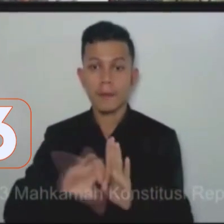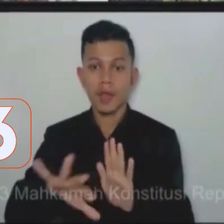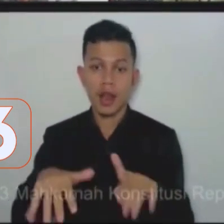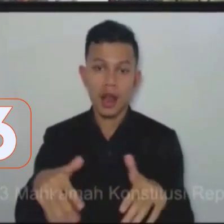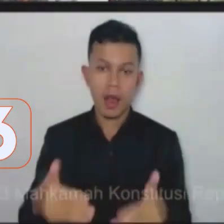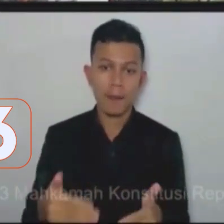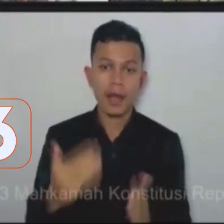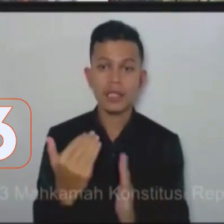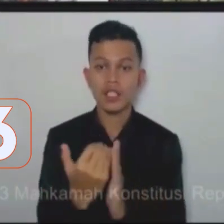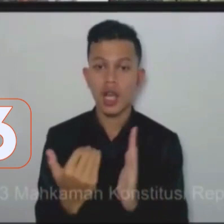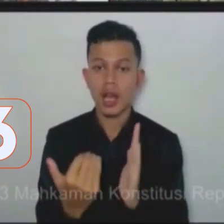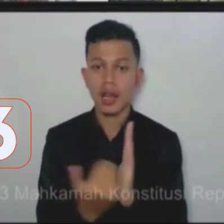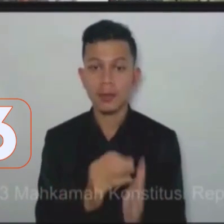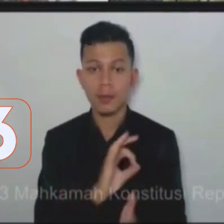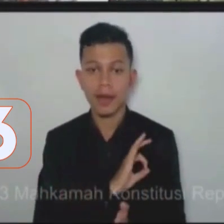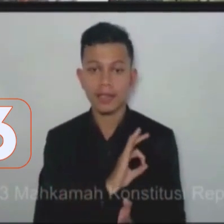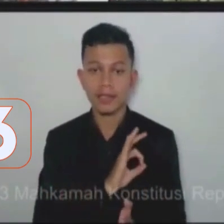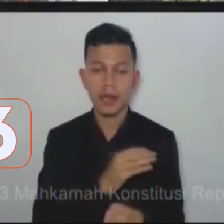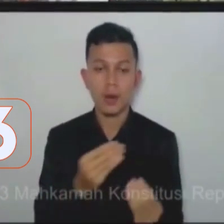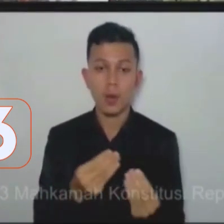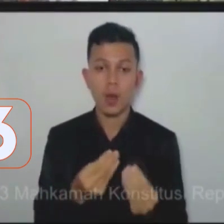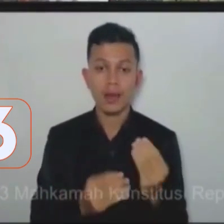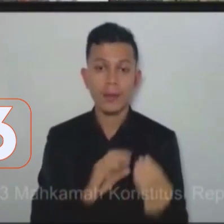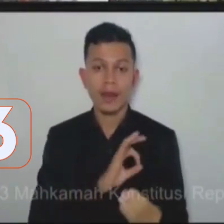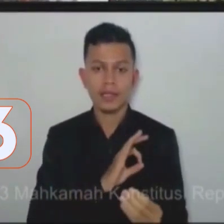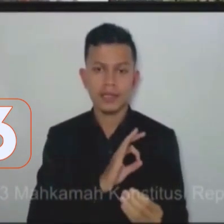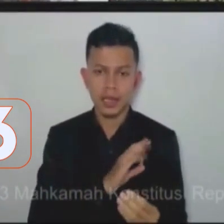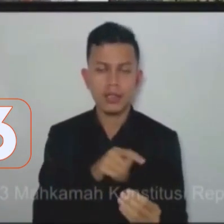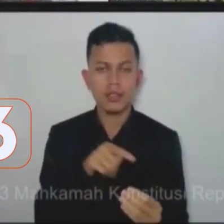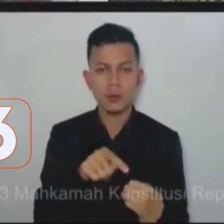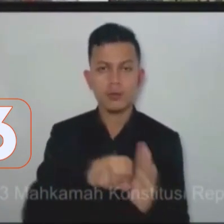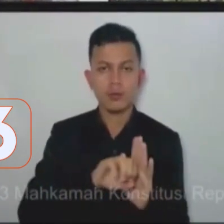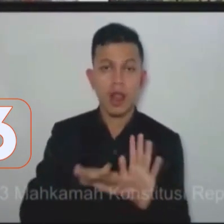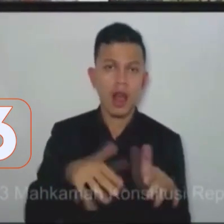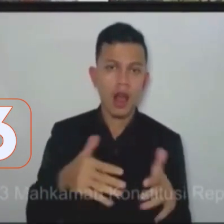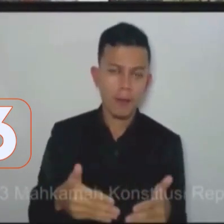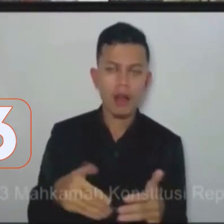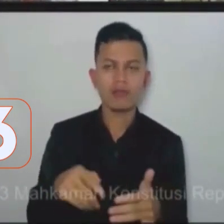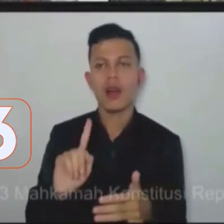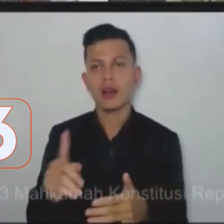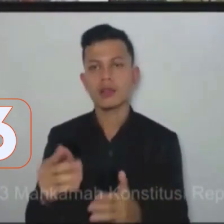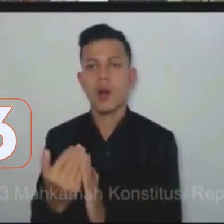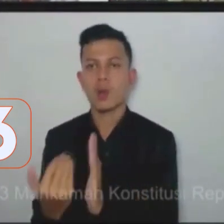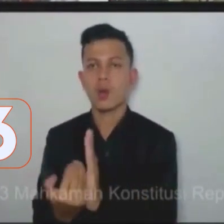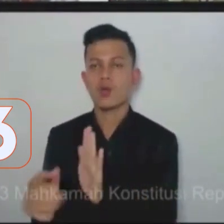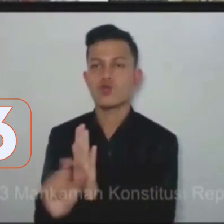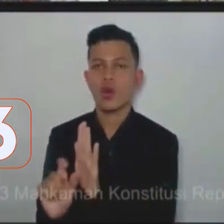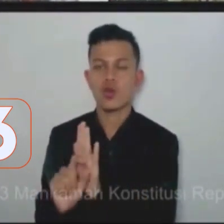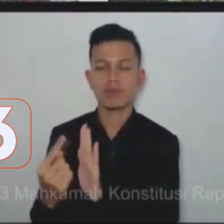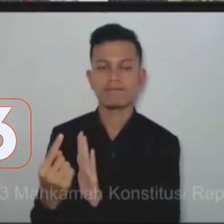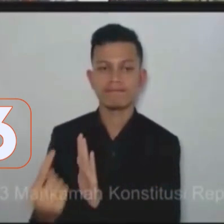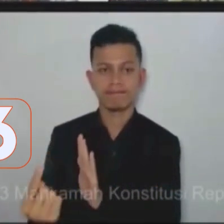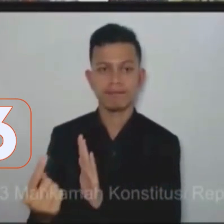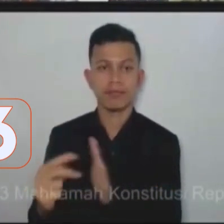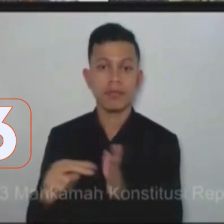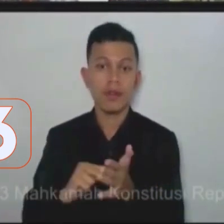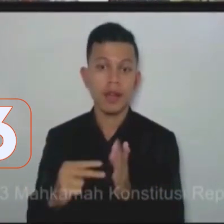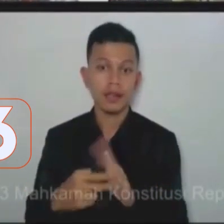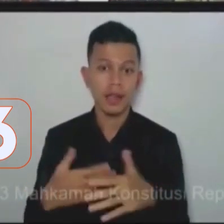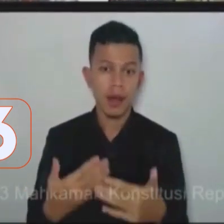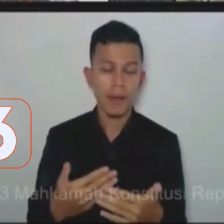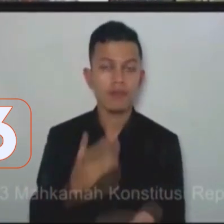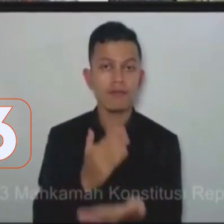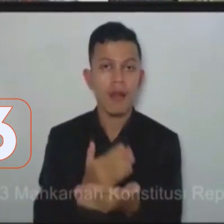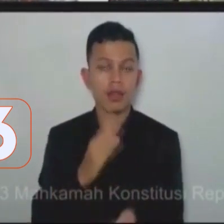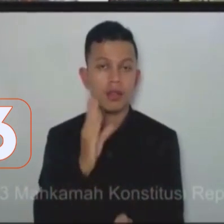syarat-syarat untuk menjadi presiden dan wakil presiden diatur dengan undang-undang. Dalam hal ini, batas usia